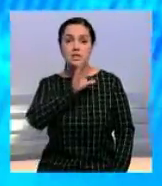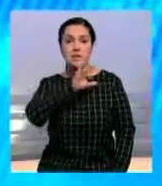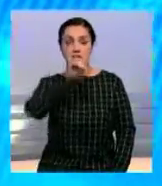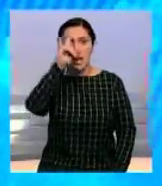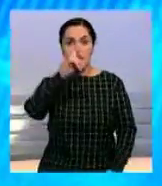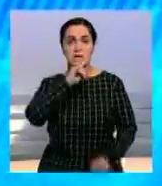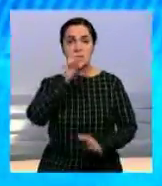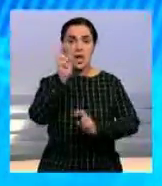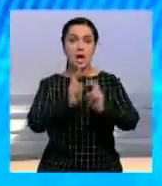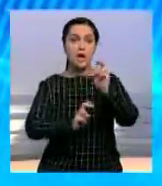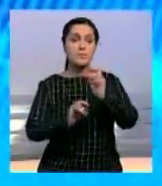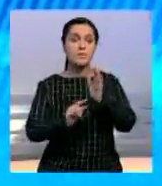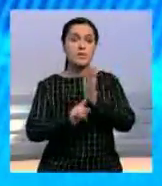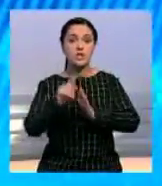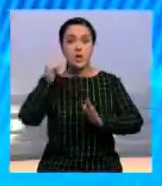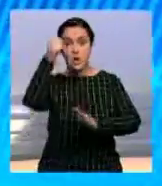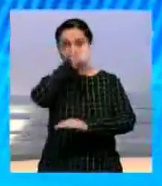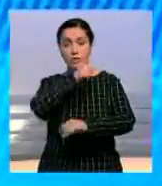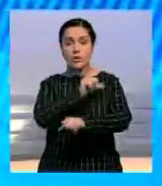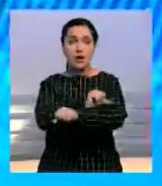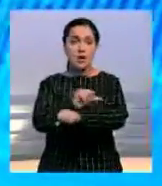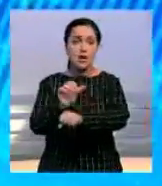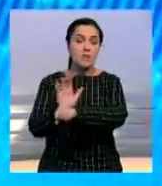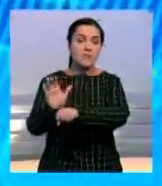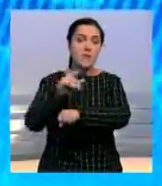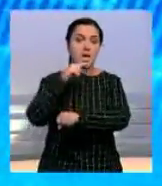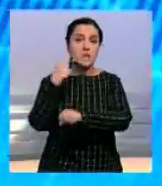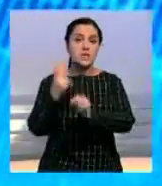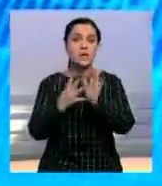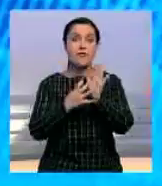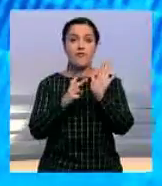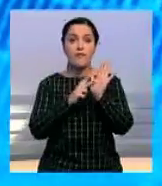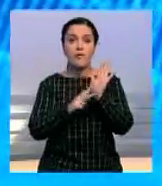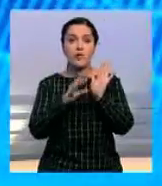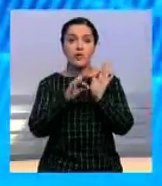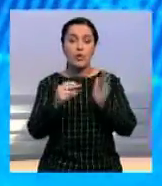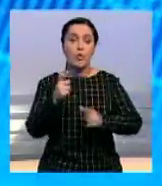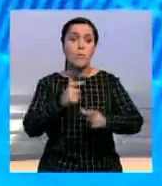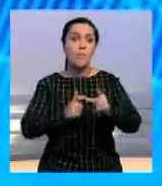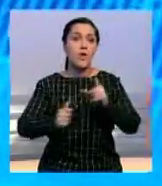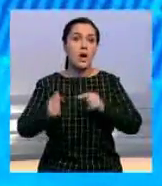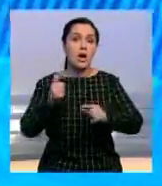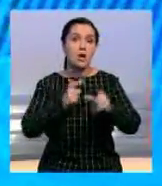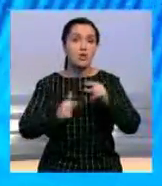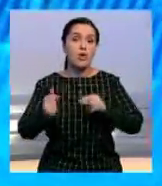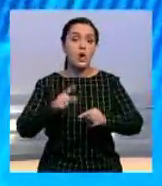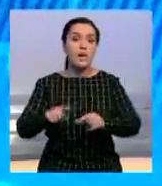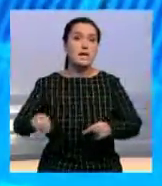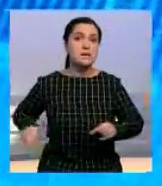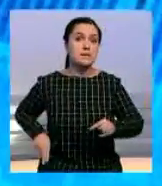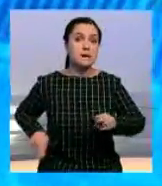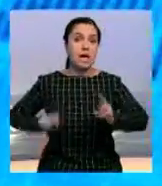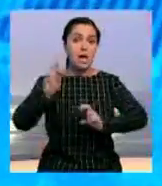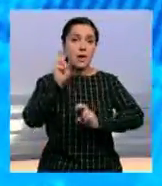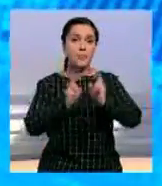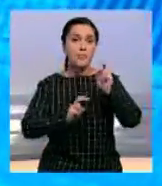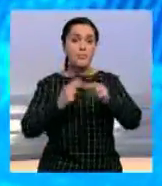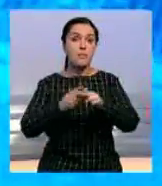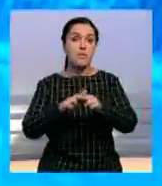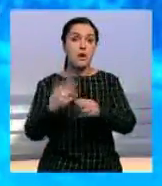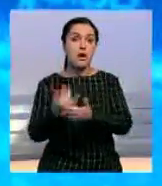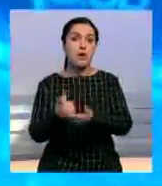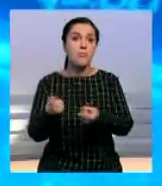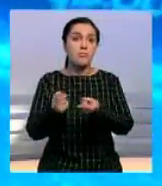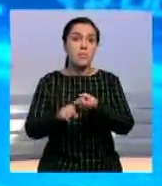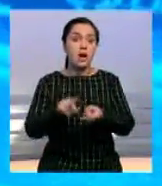Североказахстанское предприятие с начала года экспортировало в Россию порядка 980 тонн молока. Все достижения директор производства связывает прежде